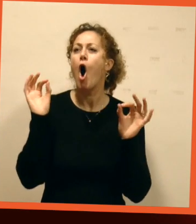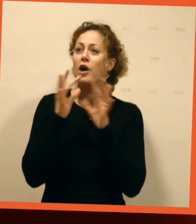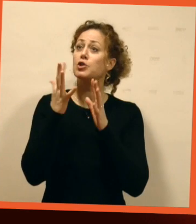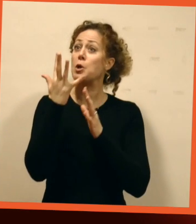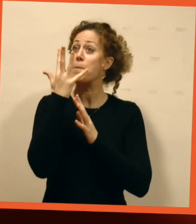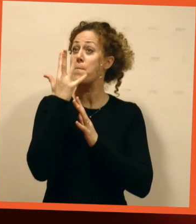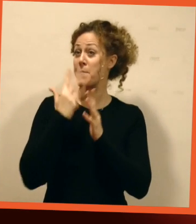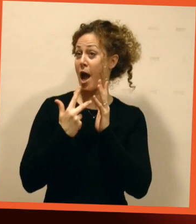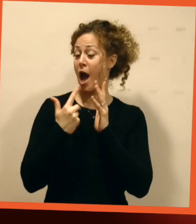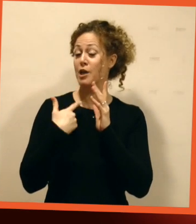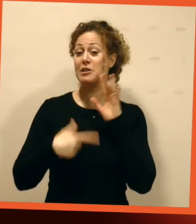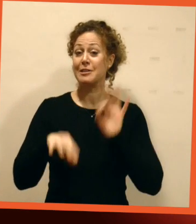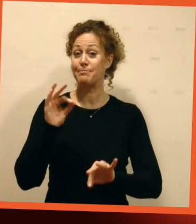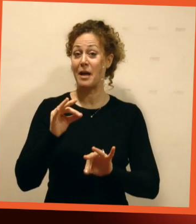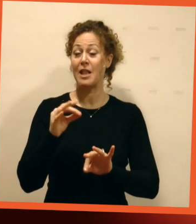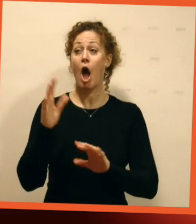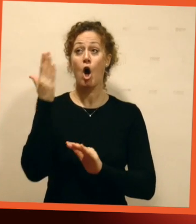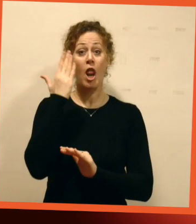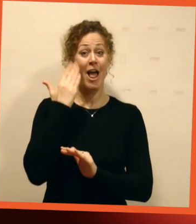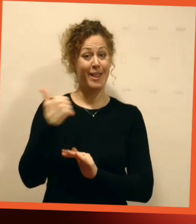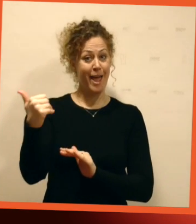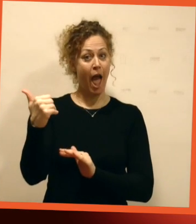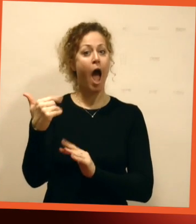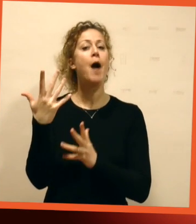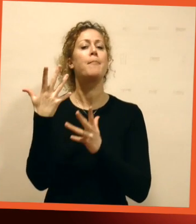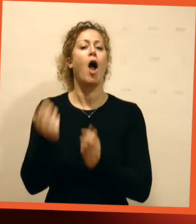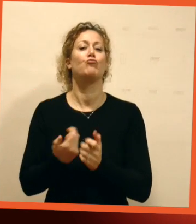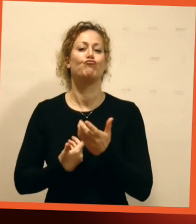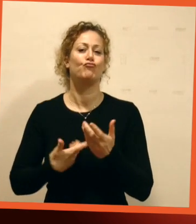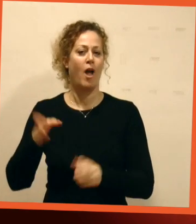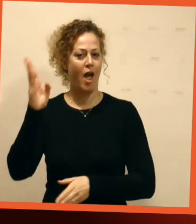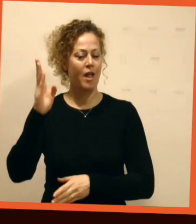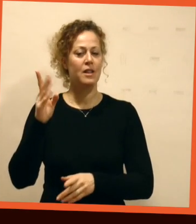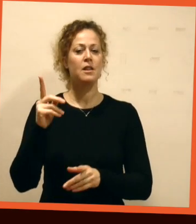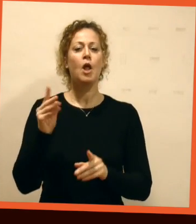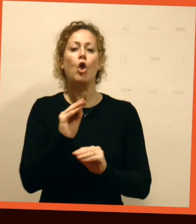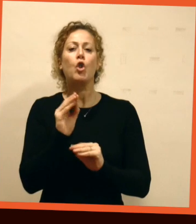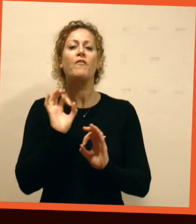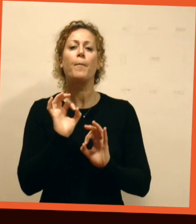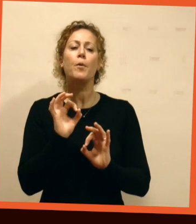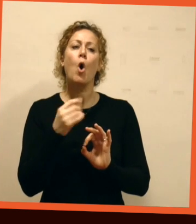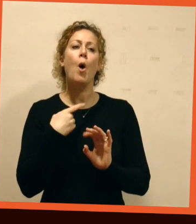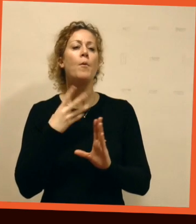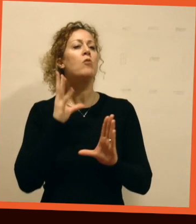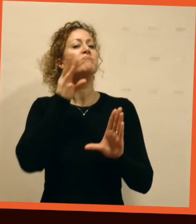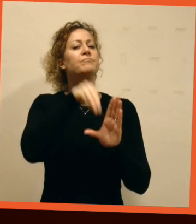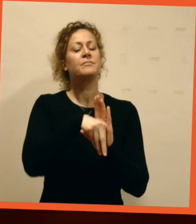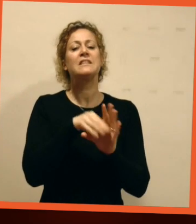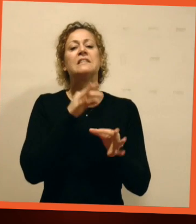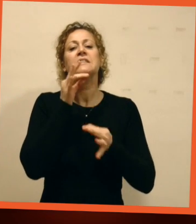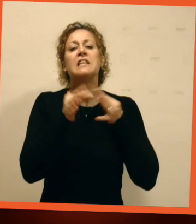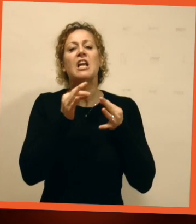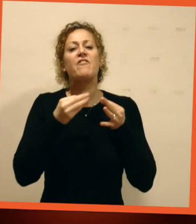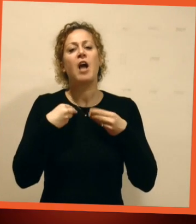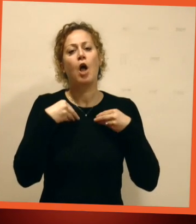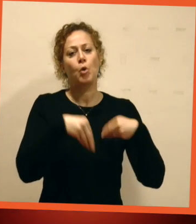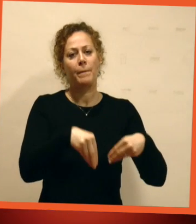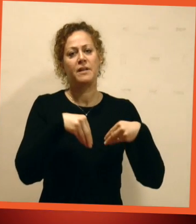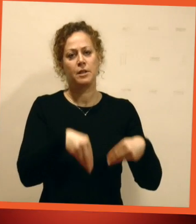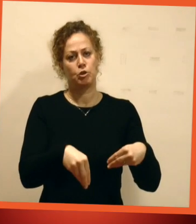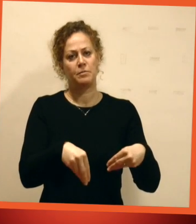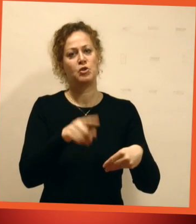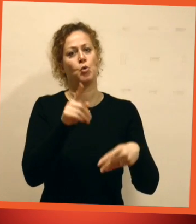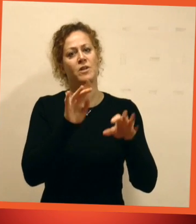piace essere chiamati e dove noi troviamo un senso allo